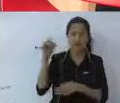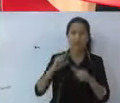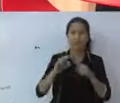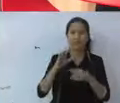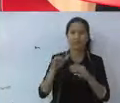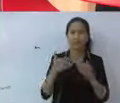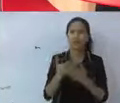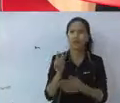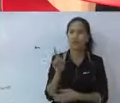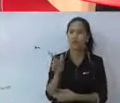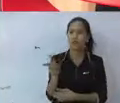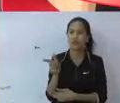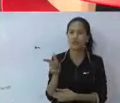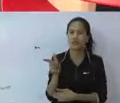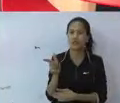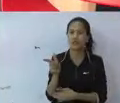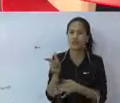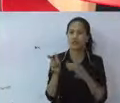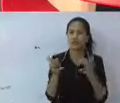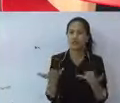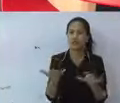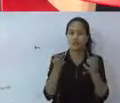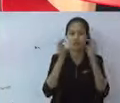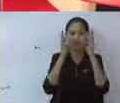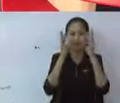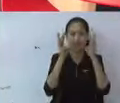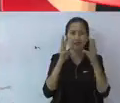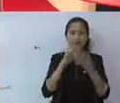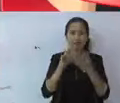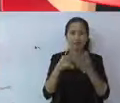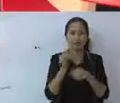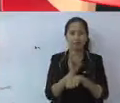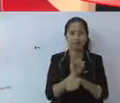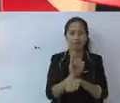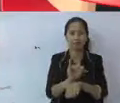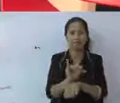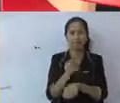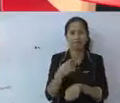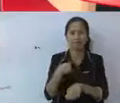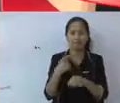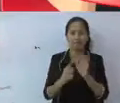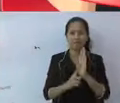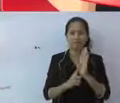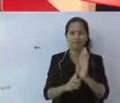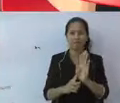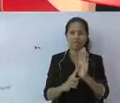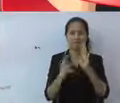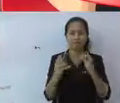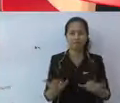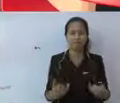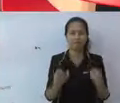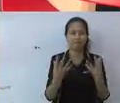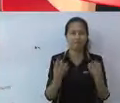million live viewers. Intro pa lang. Yun, hello po sa inyo po dyan. Lumalabas yung aking ano.